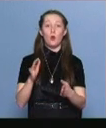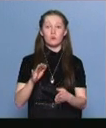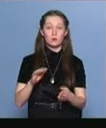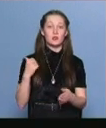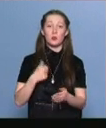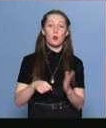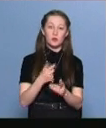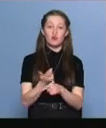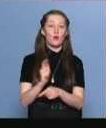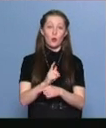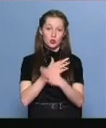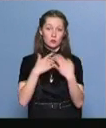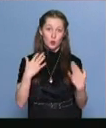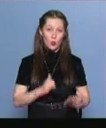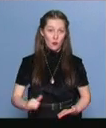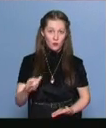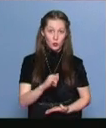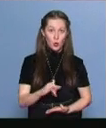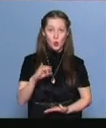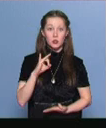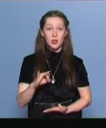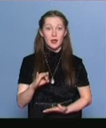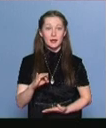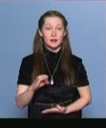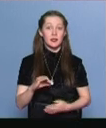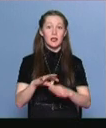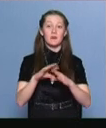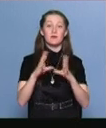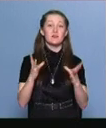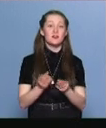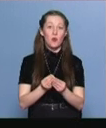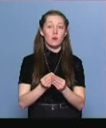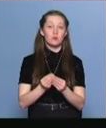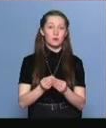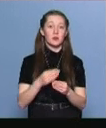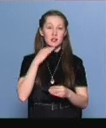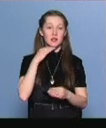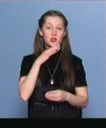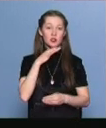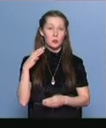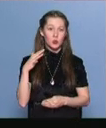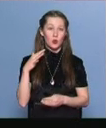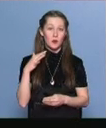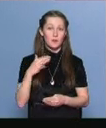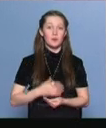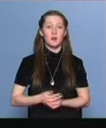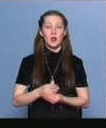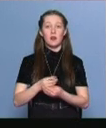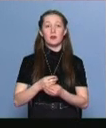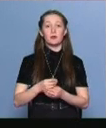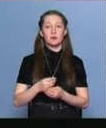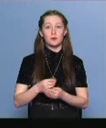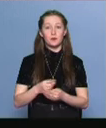очень много в Удмуртской республике. Не столь много, их всего много, но и детских тоже. Вот за прошлый год 17